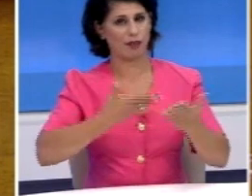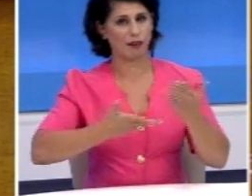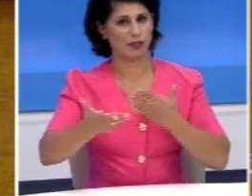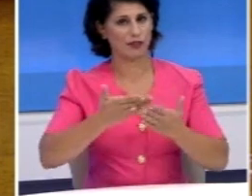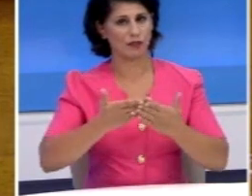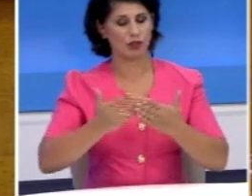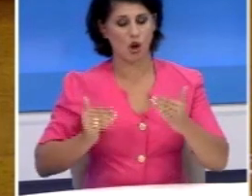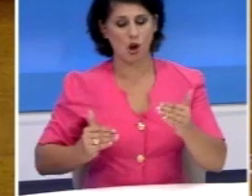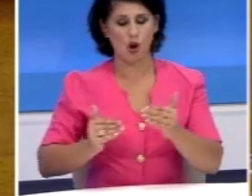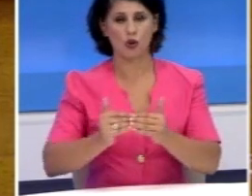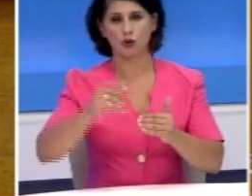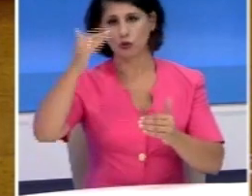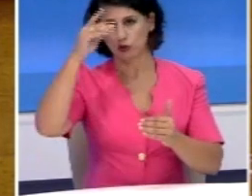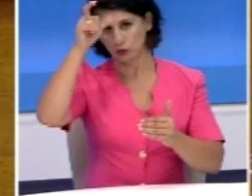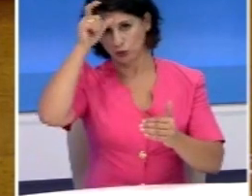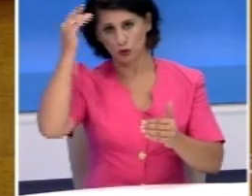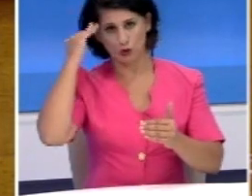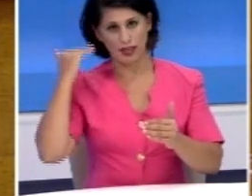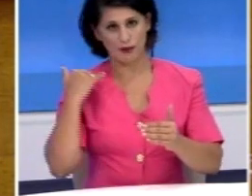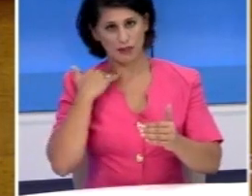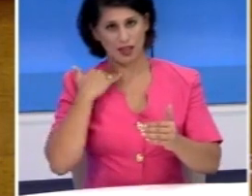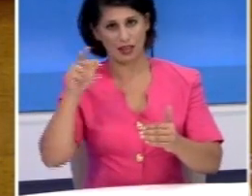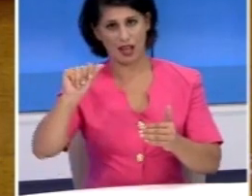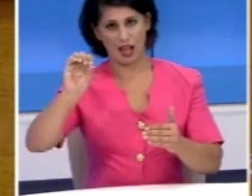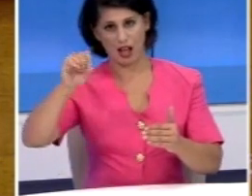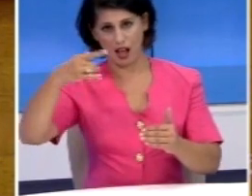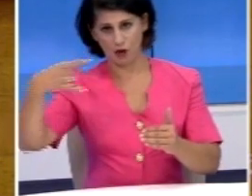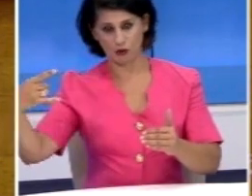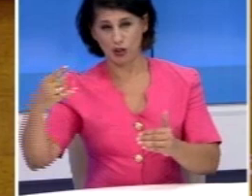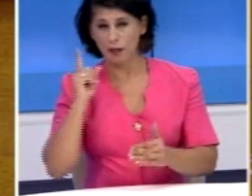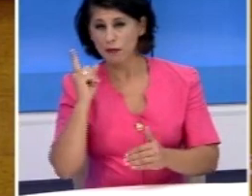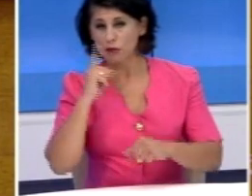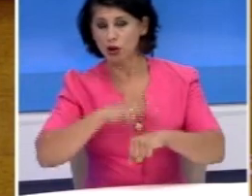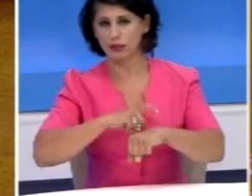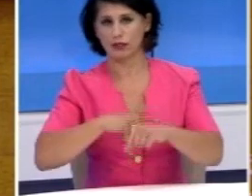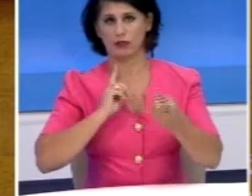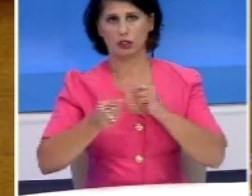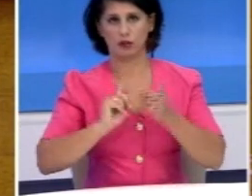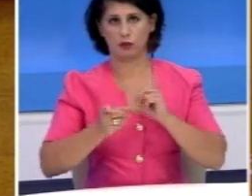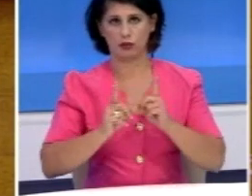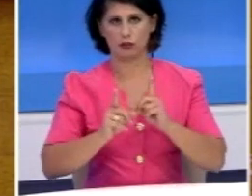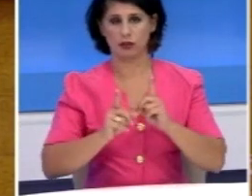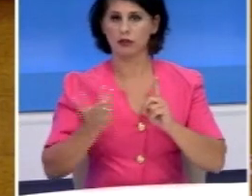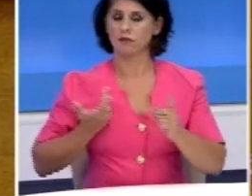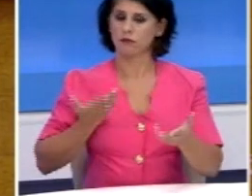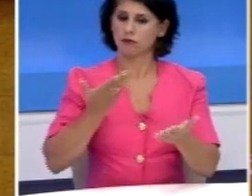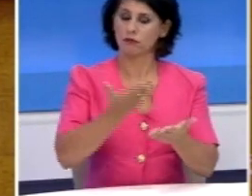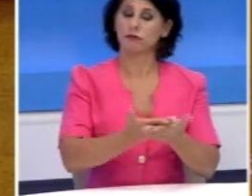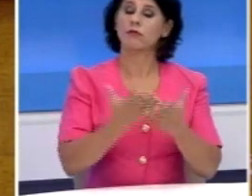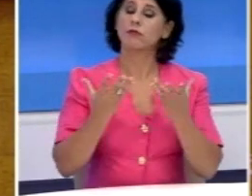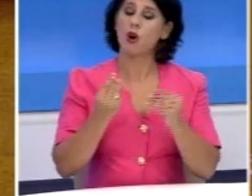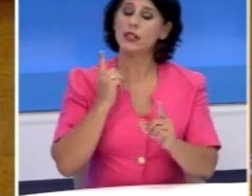την οριοθέτηση τουρκο-αιγυπτιακής ΑΟΣ. Από την πρώτη στιγμή της συμφωνίας, σας θέσαμε